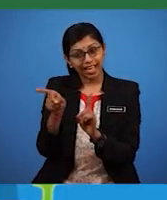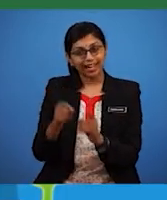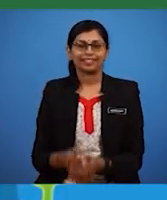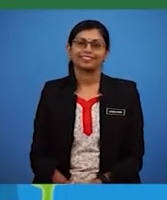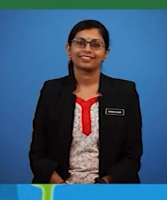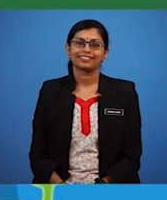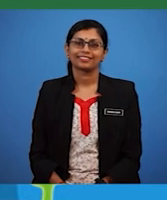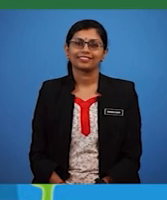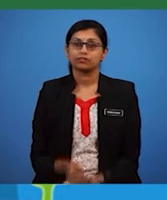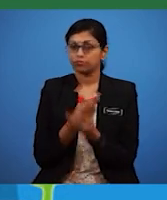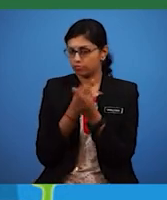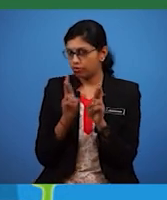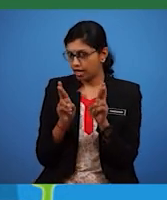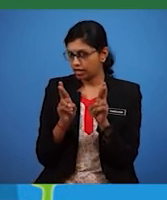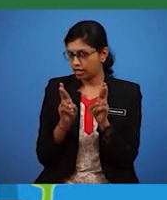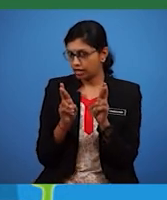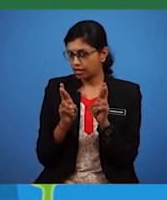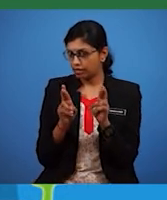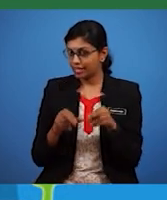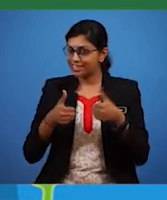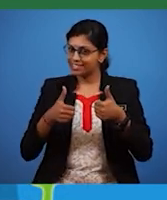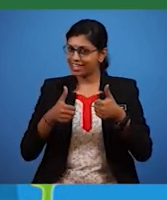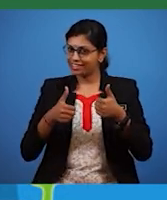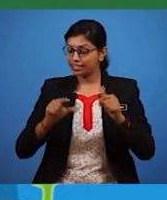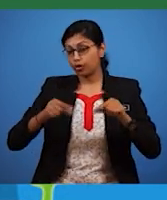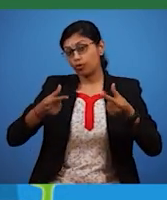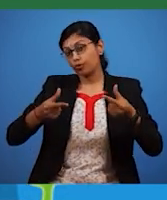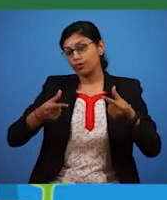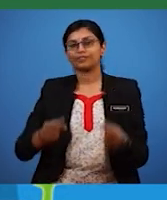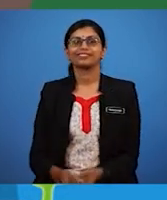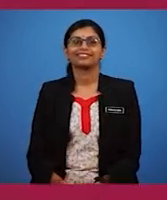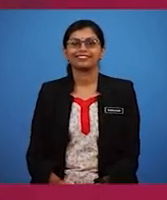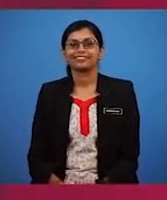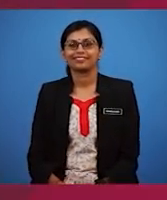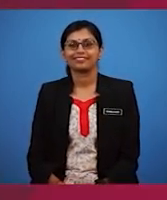Baiklah, ready? Get, set, go!